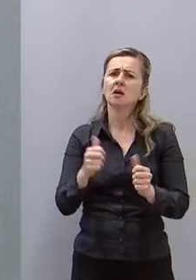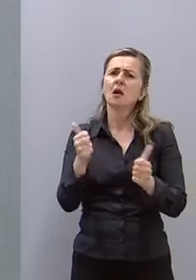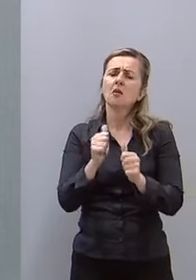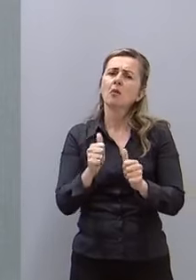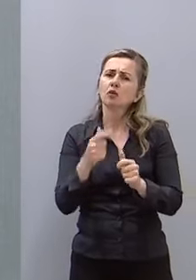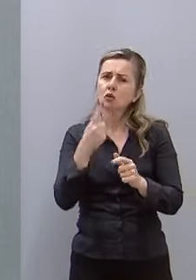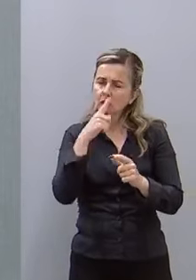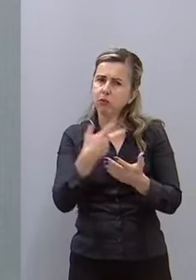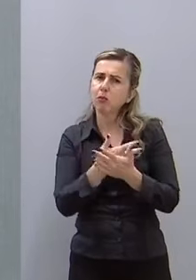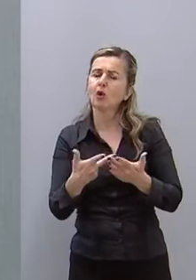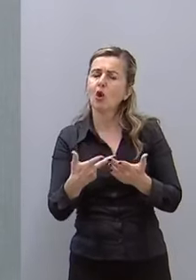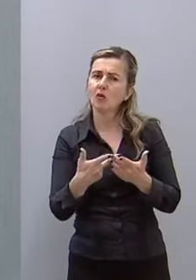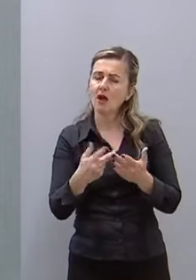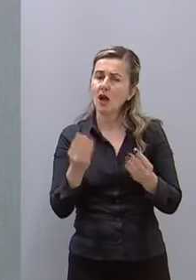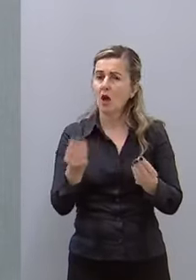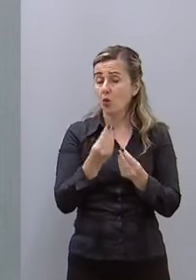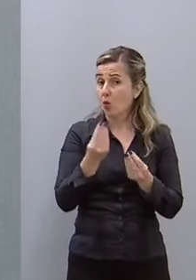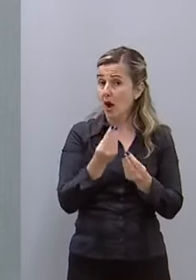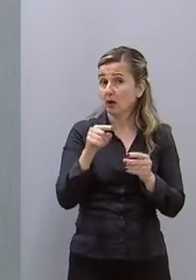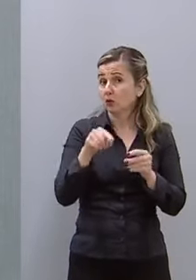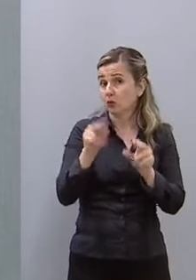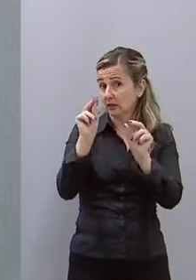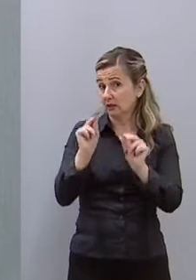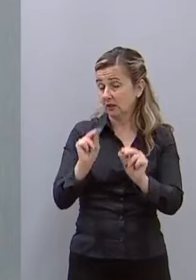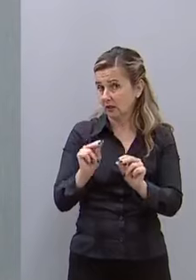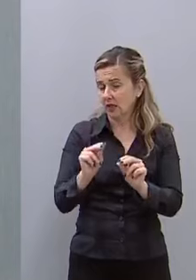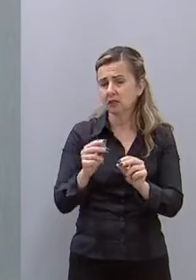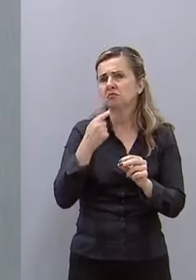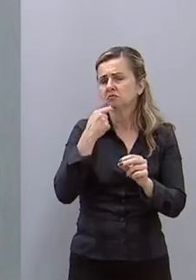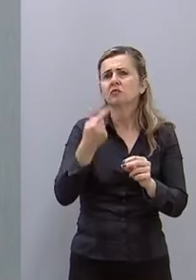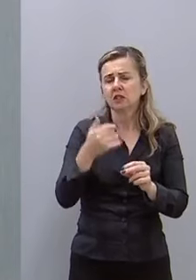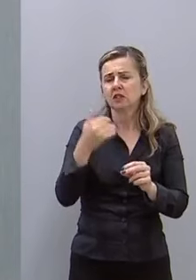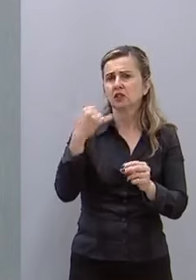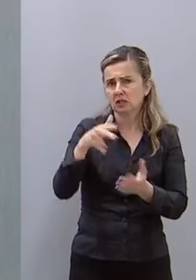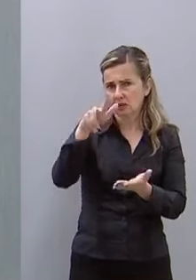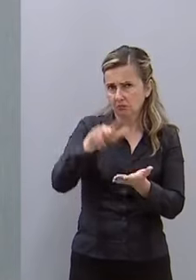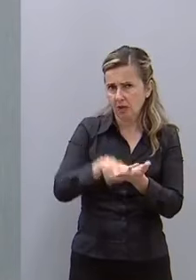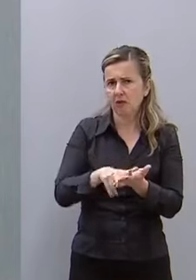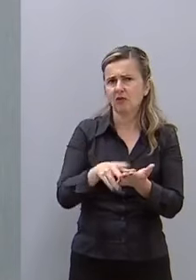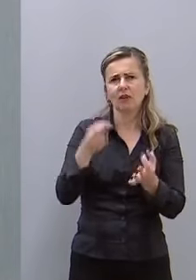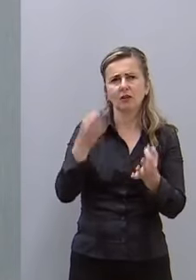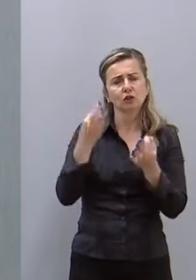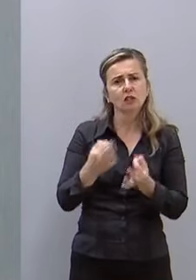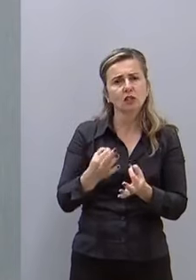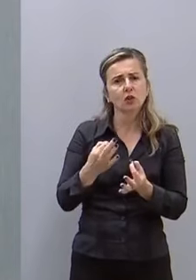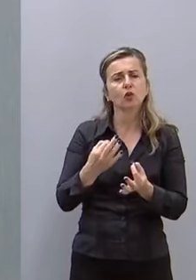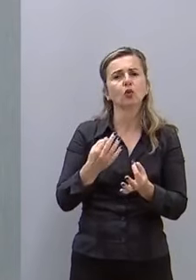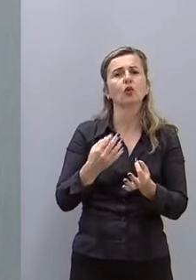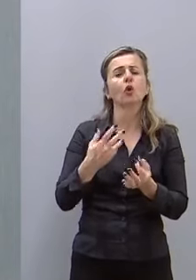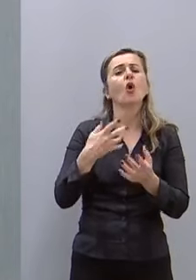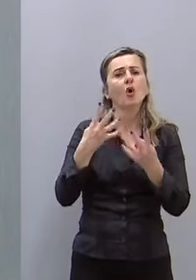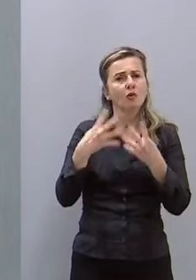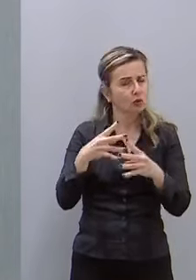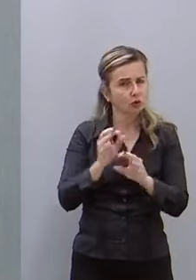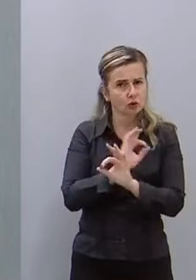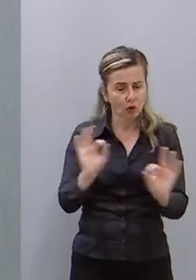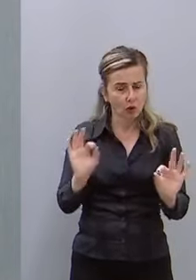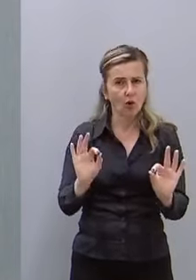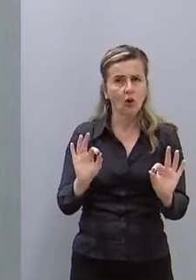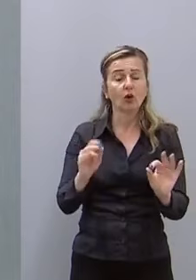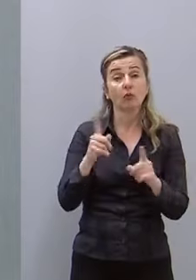appena in qualche modo questi test venissero sdoganati avesse la certezza che funzionano e che quindi